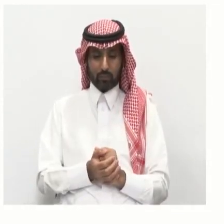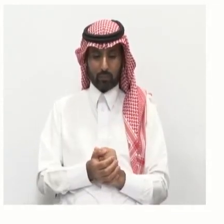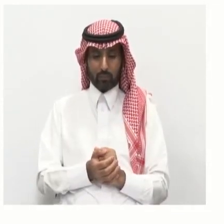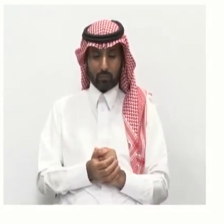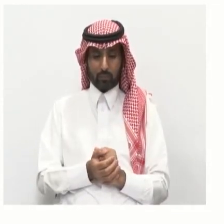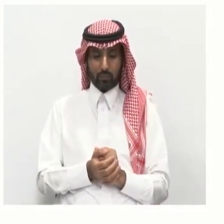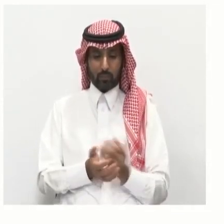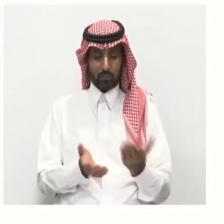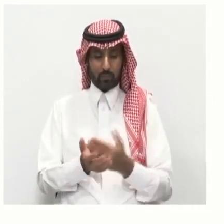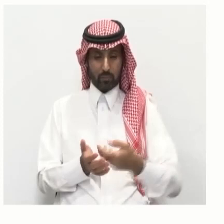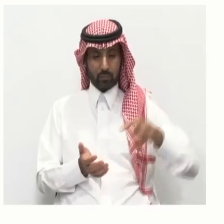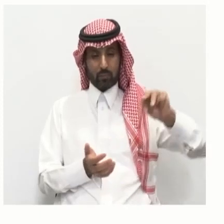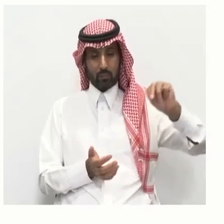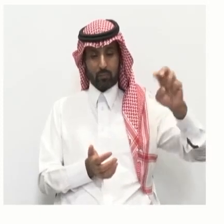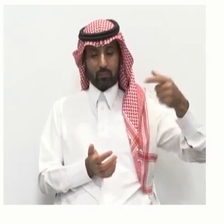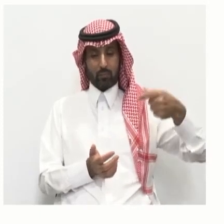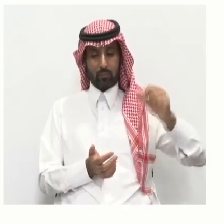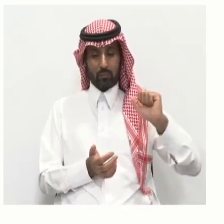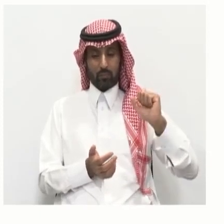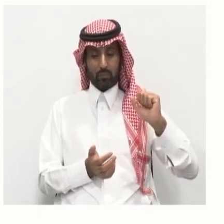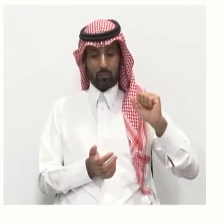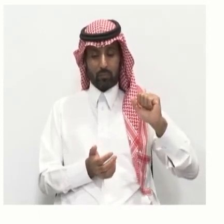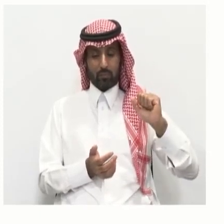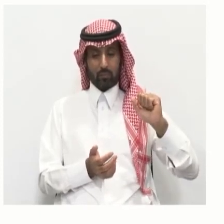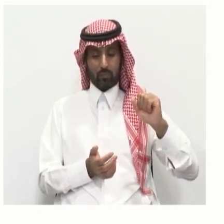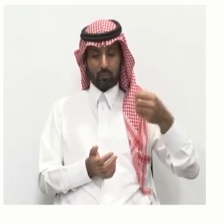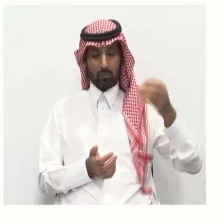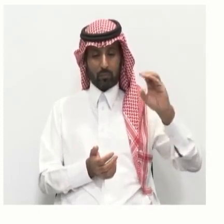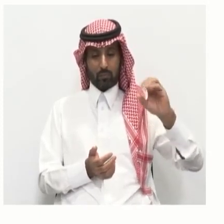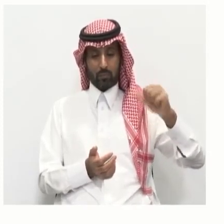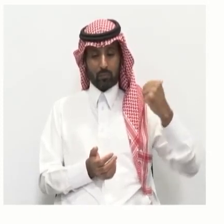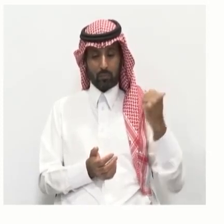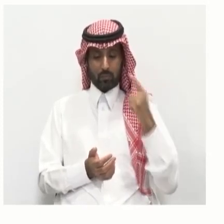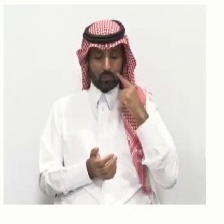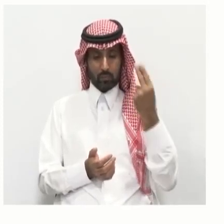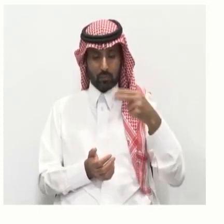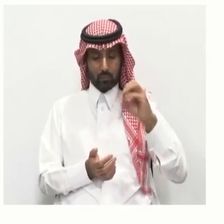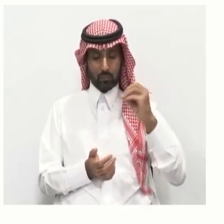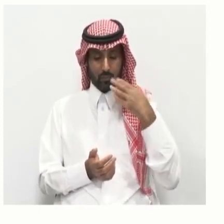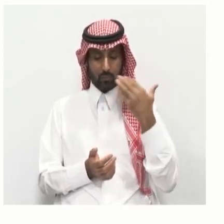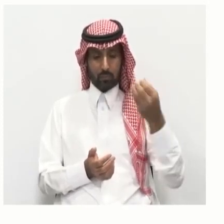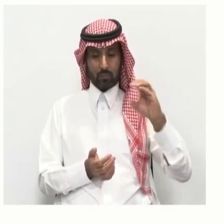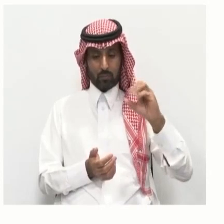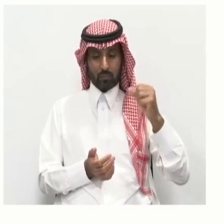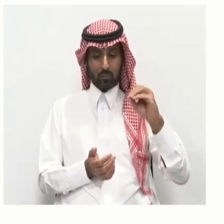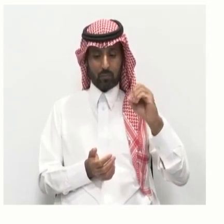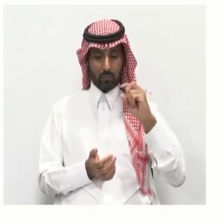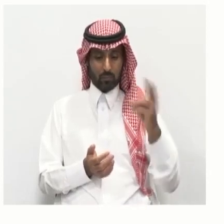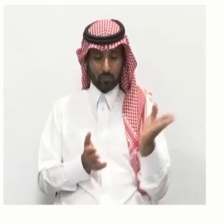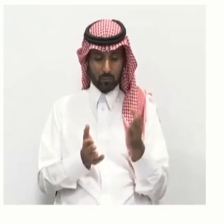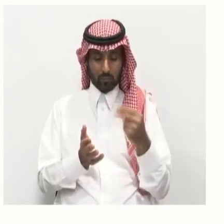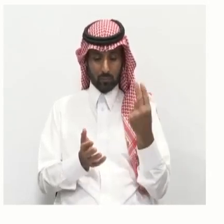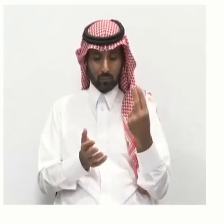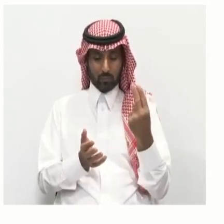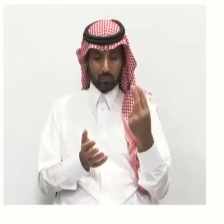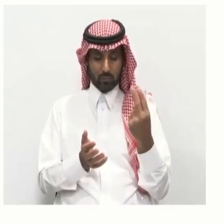الاليه الام جي عندي هنا الام او السي 6 اتش 5 coo لاحظ انه ب جنبهم اثنين صح